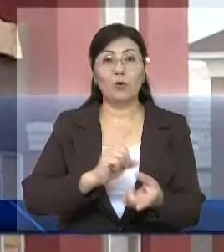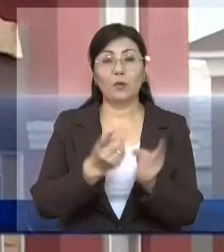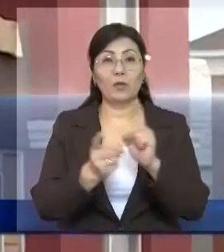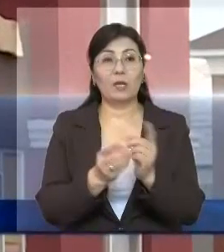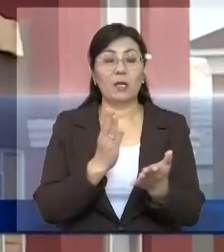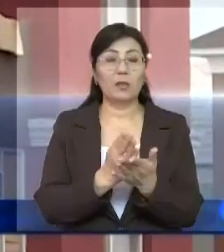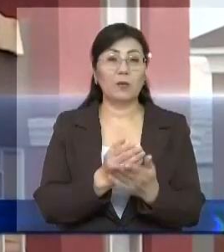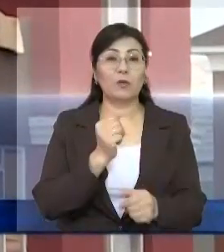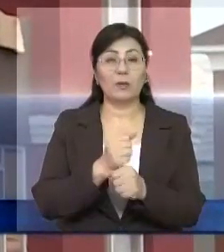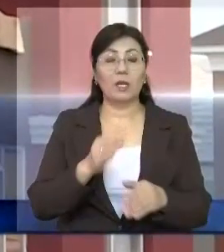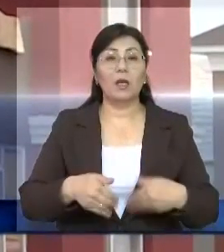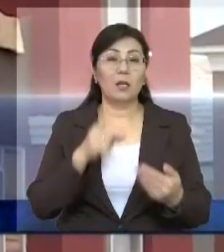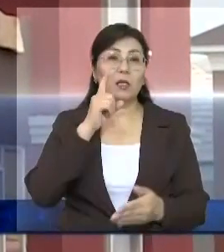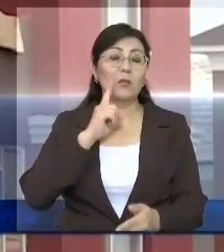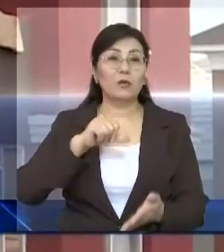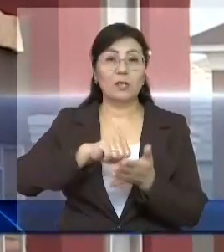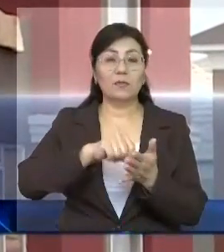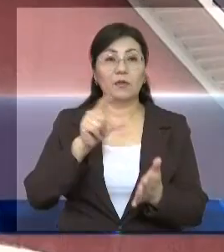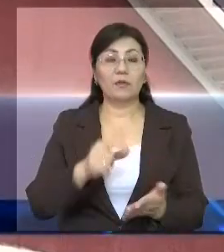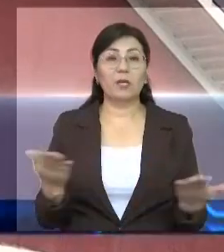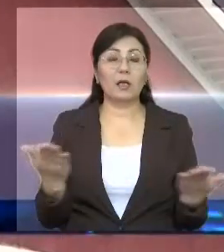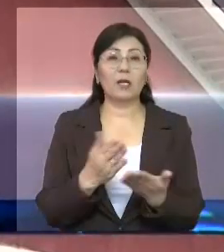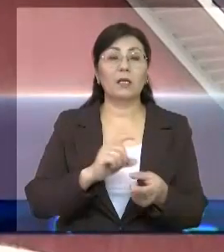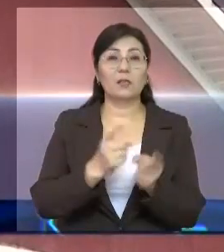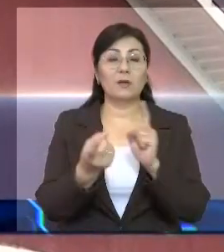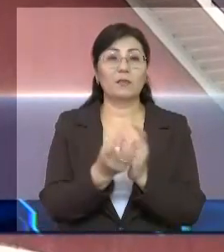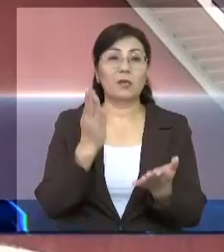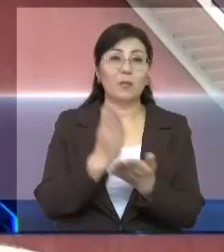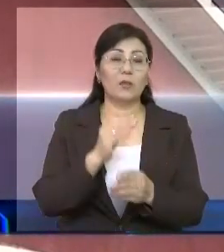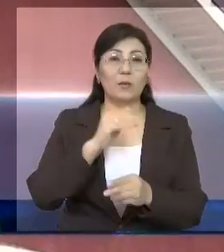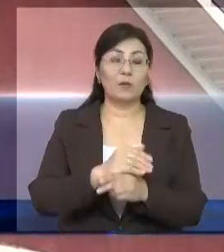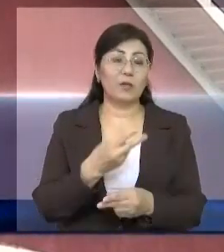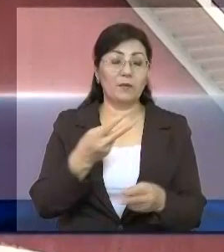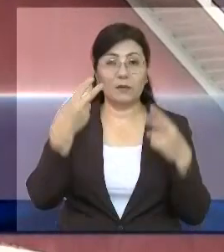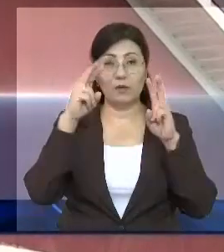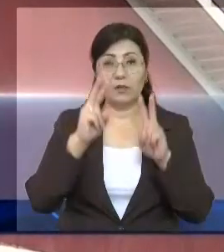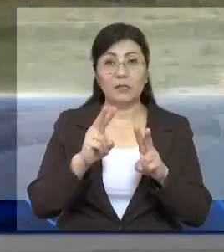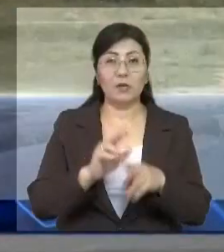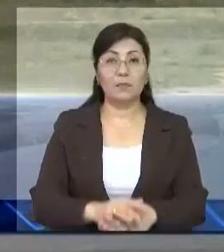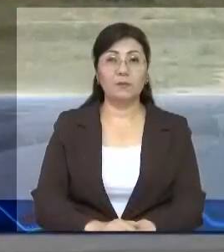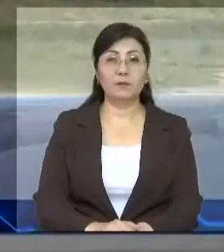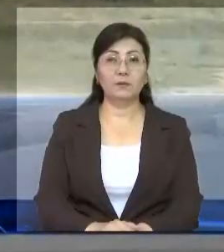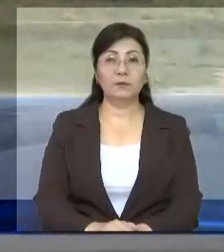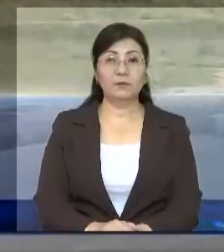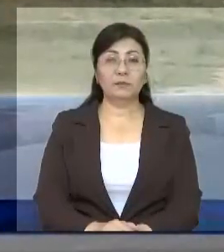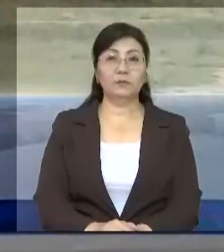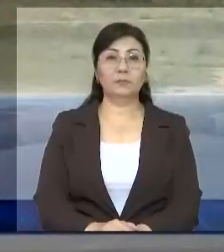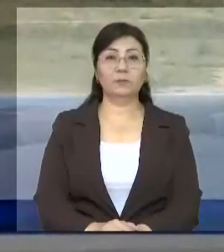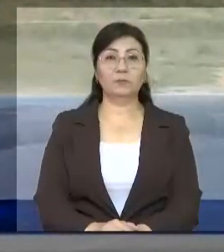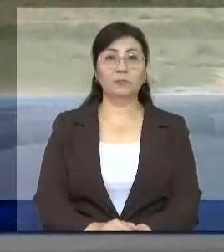будет сделано для удобства участников. Какие именно изменения будут внесены, пока неизвестно. Зарина Утбанова, Азамат Сауханов, телеканал «Актюбе».